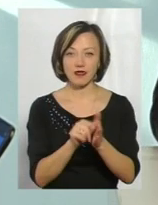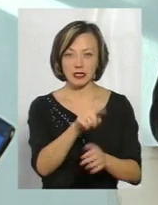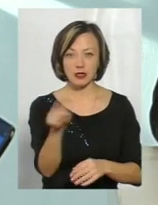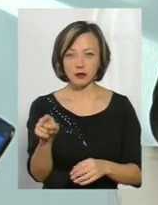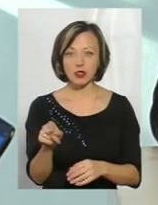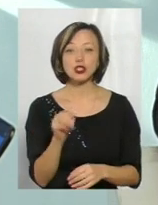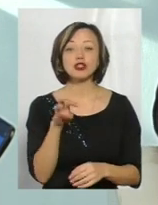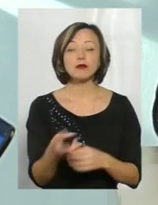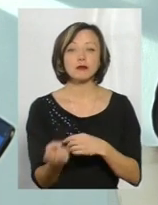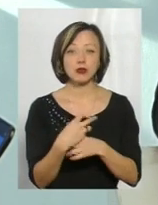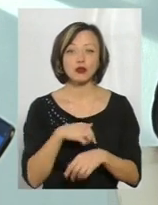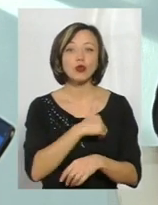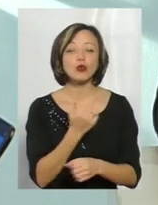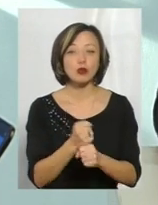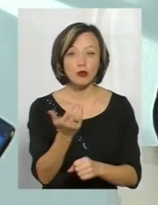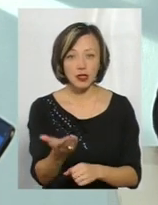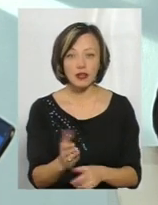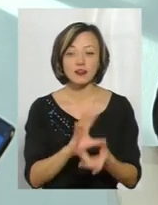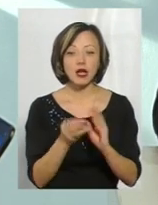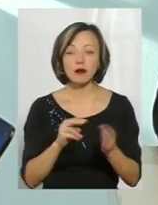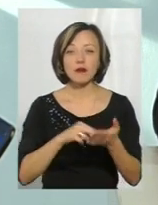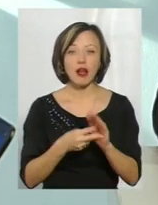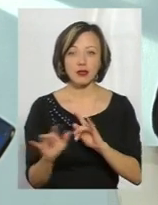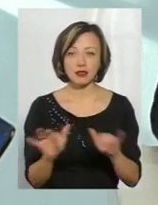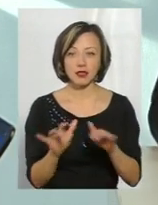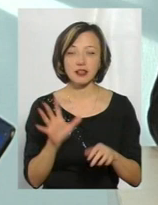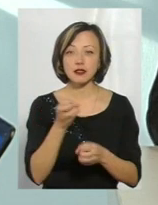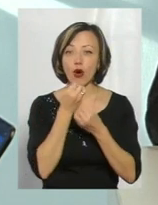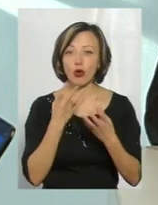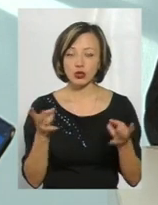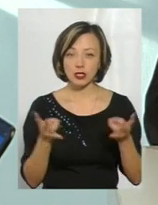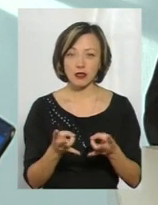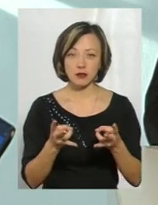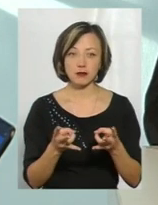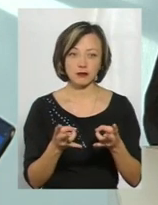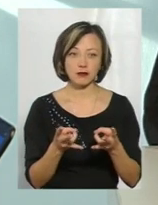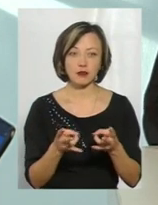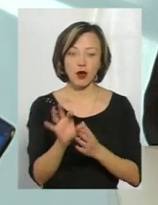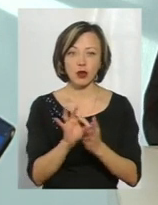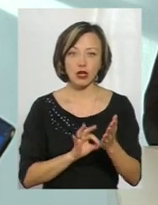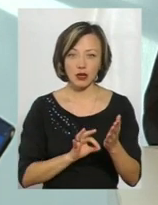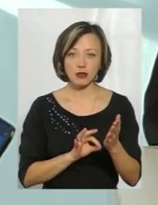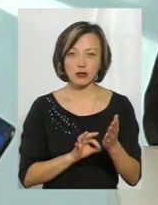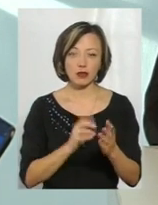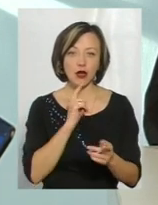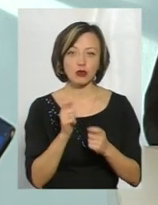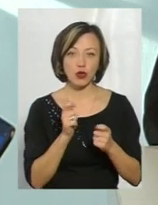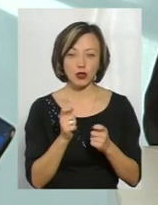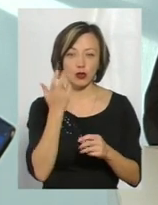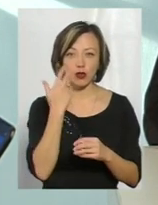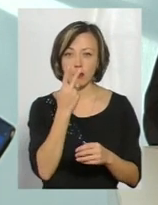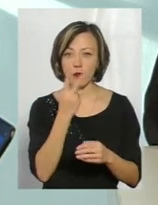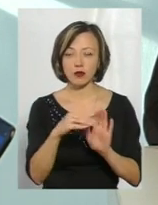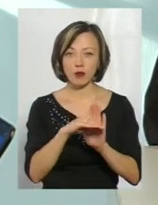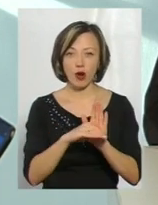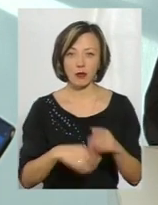ти йдеш до нас? Що ти хочеш зробити? Взагалі, який твій план дій? За все хороше проти всього поганого я б вже одразу насторожився, коли б побачив